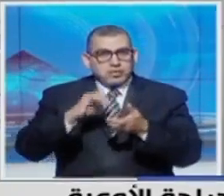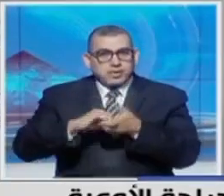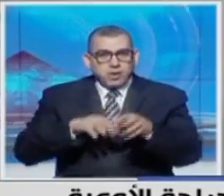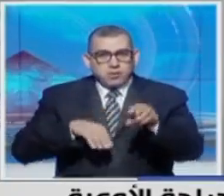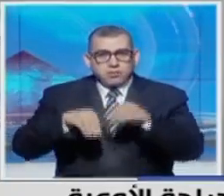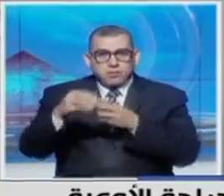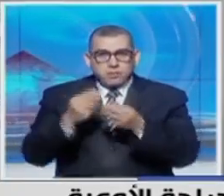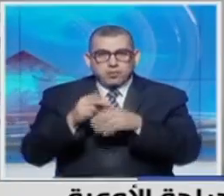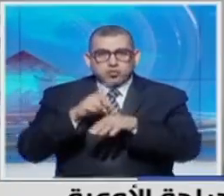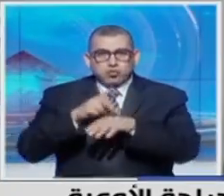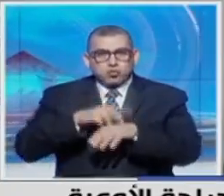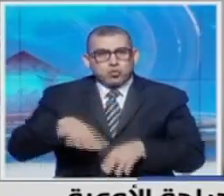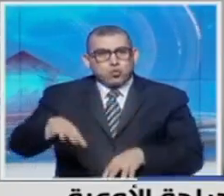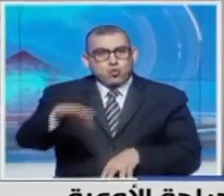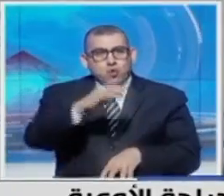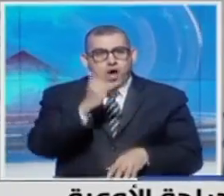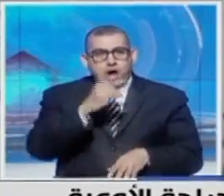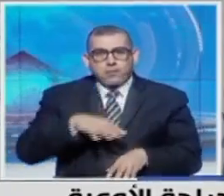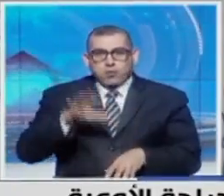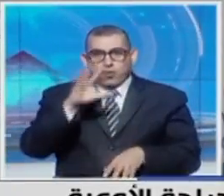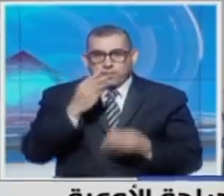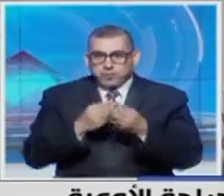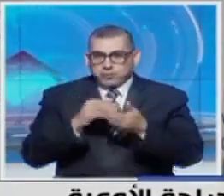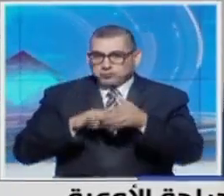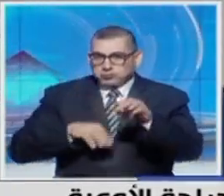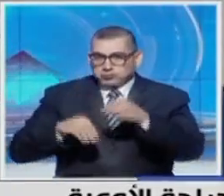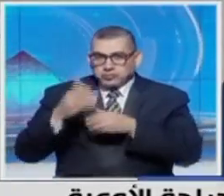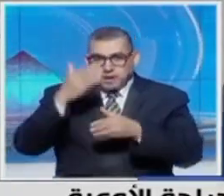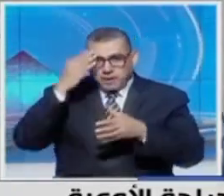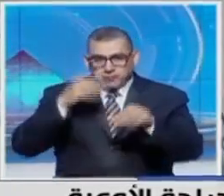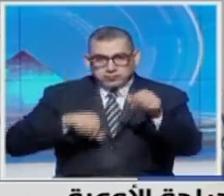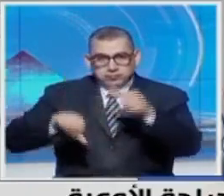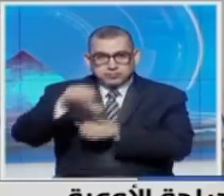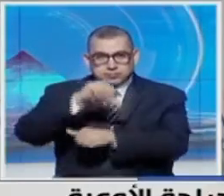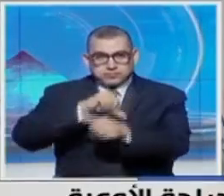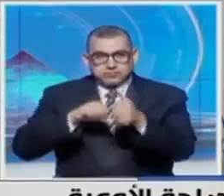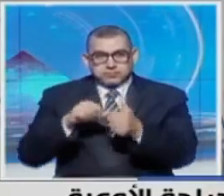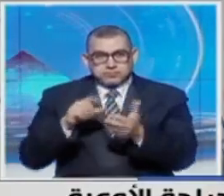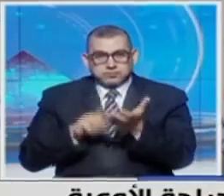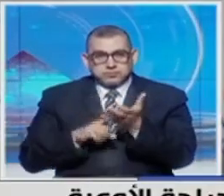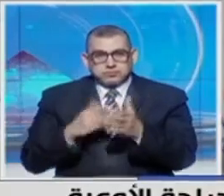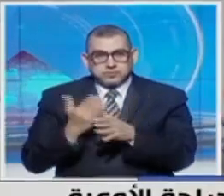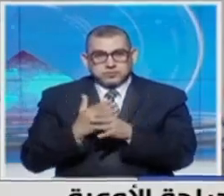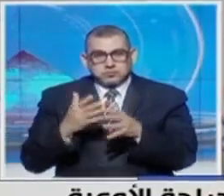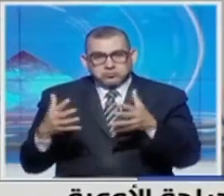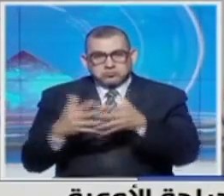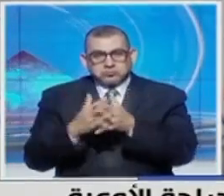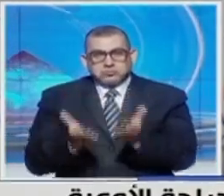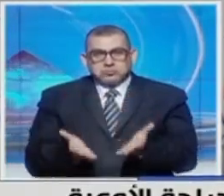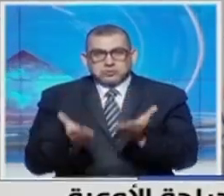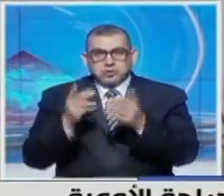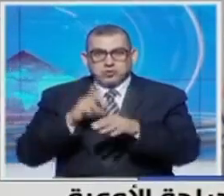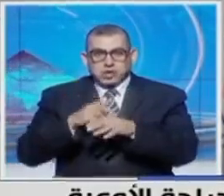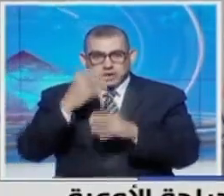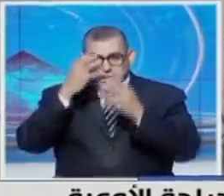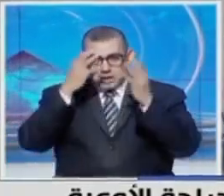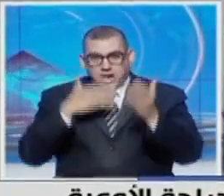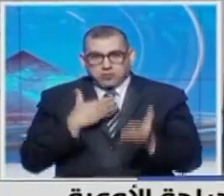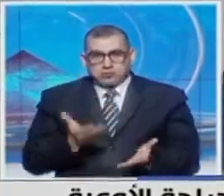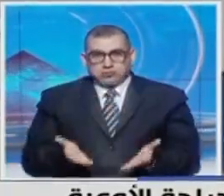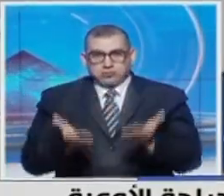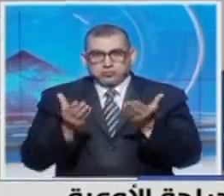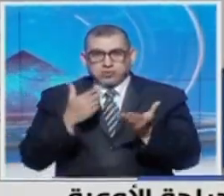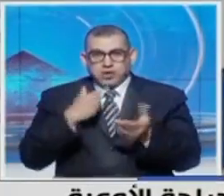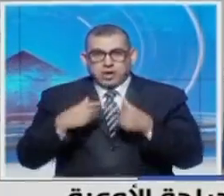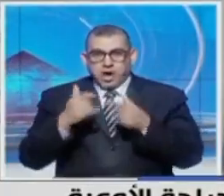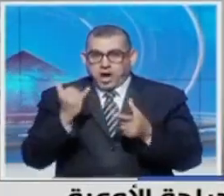وتنسيق بين كل الهيئات والرابطه العربيه في رفع والارتقاء بالمستوى العلمي، لرفع مستوى